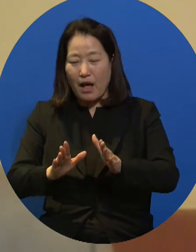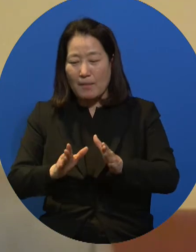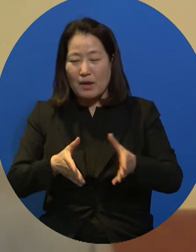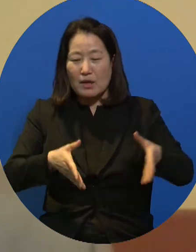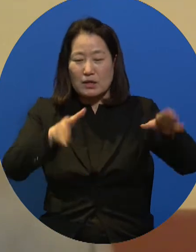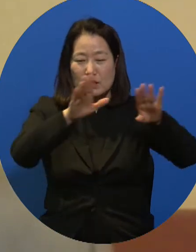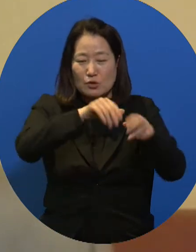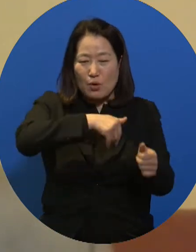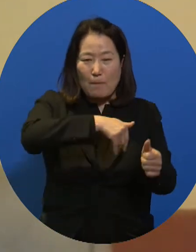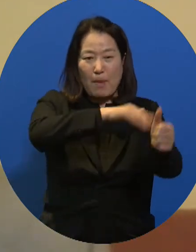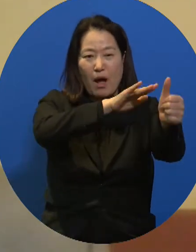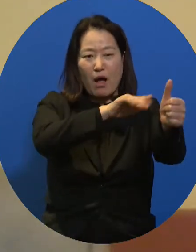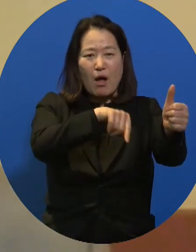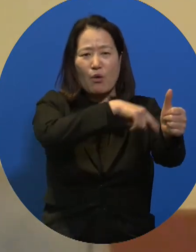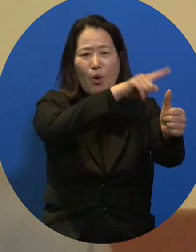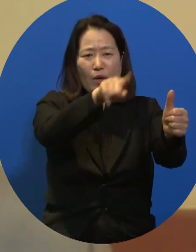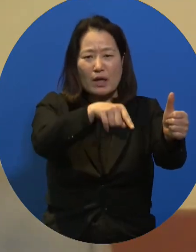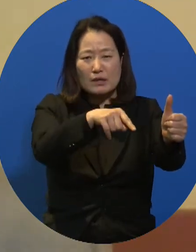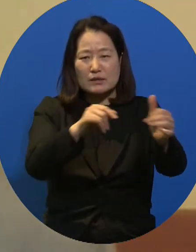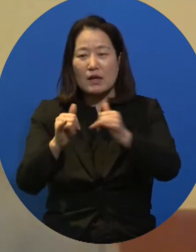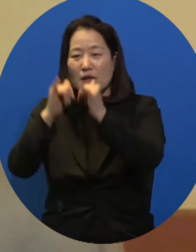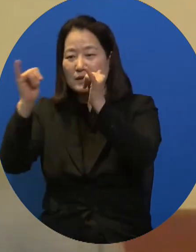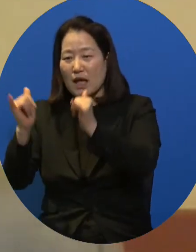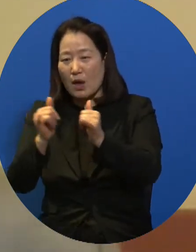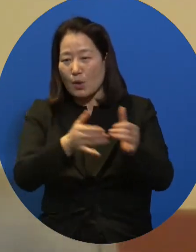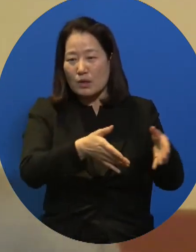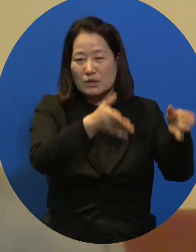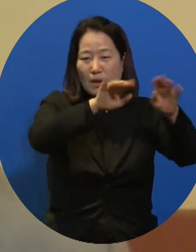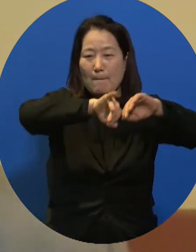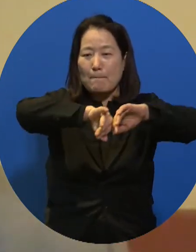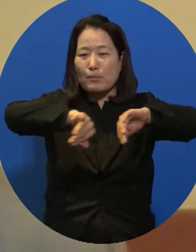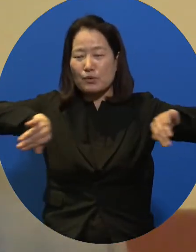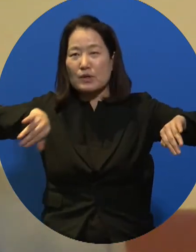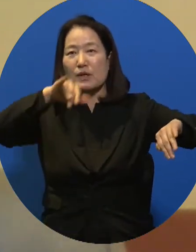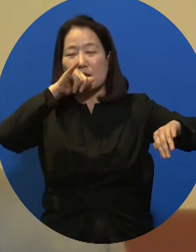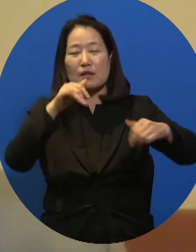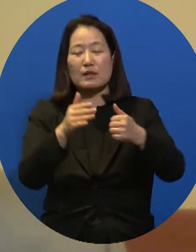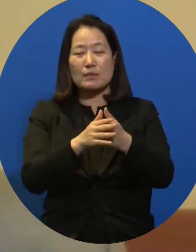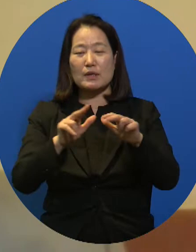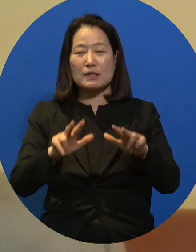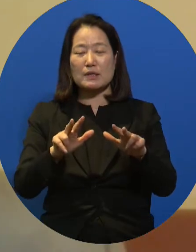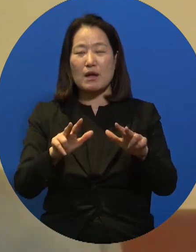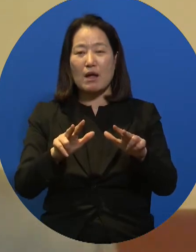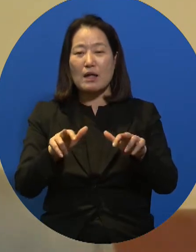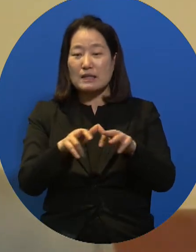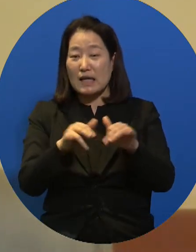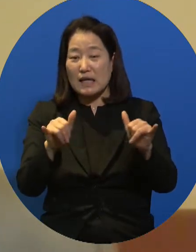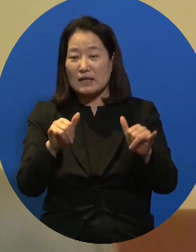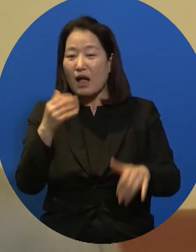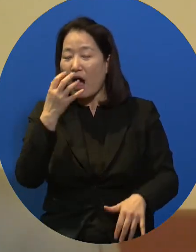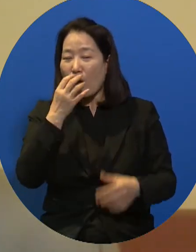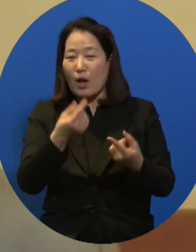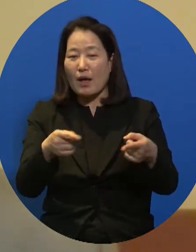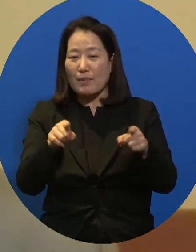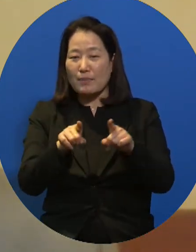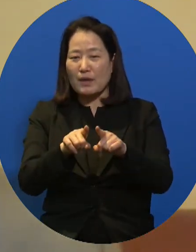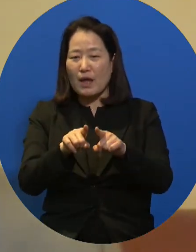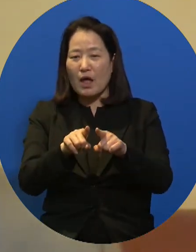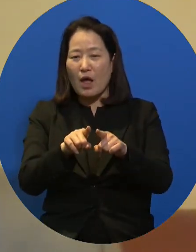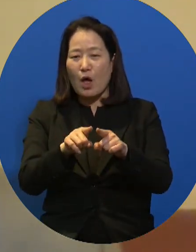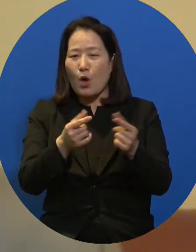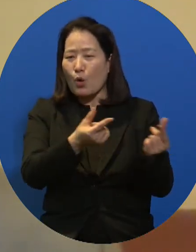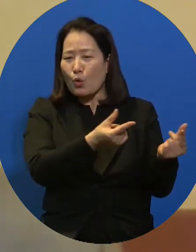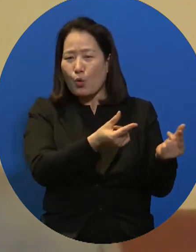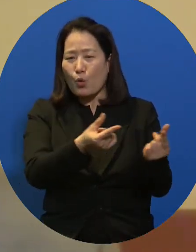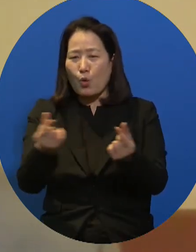분리하고 격리하고 그리고 이런 과정을 통해서 장애인들이 비장애인과 동일한 권리를